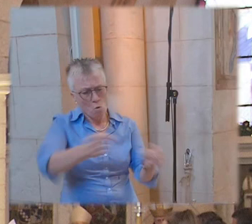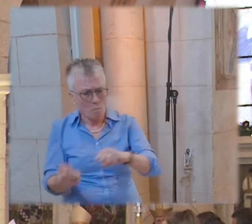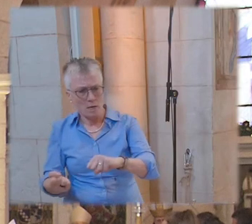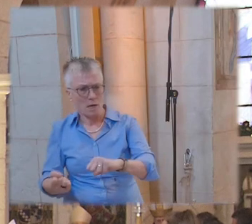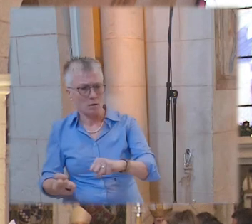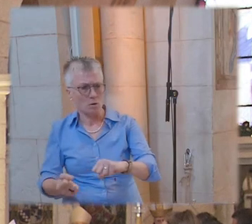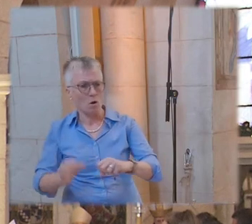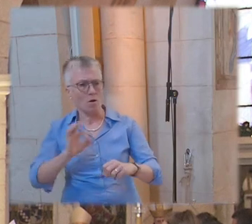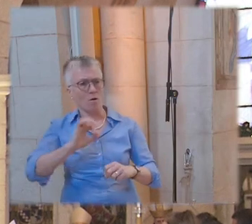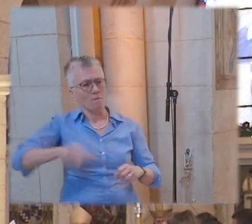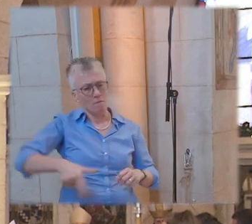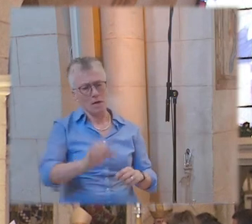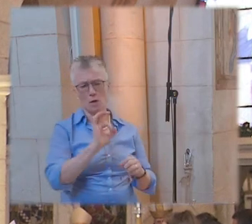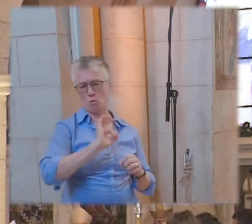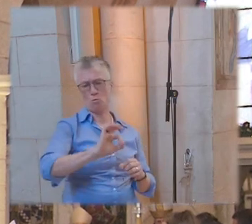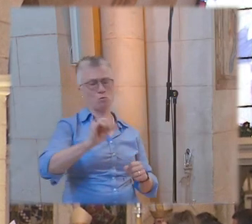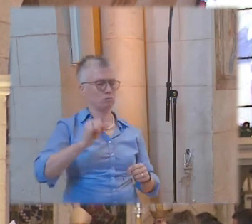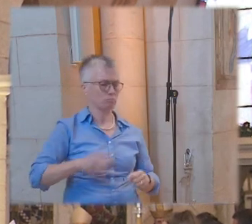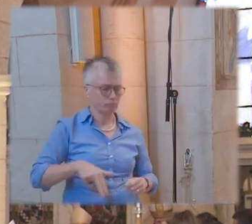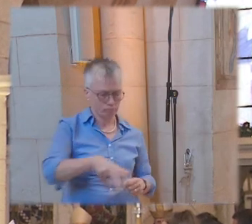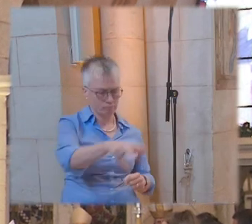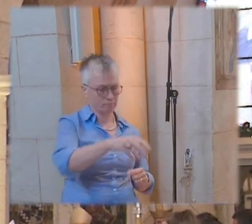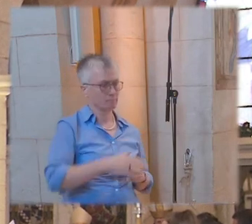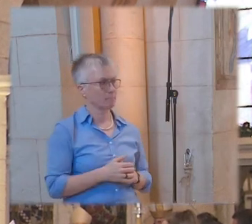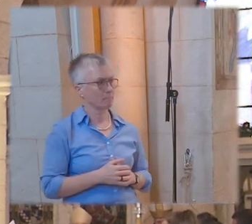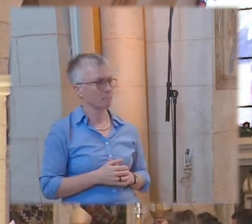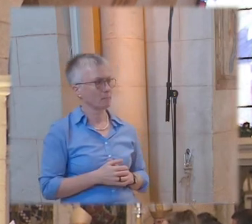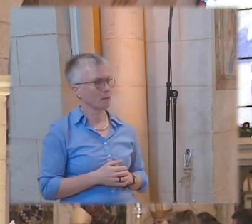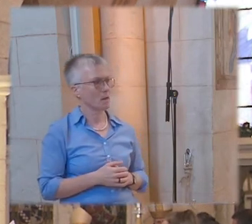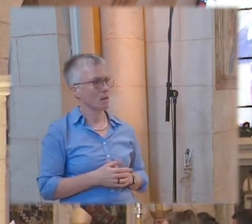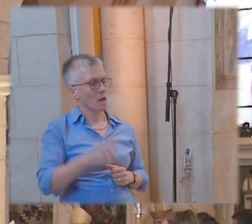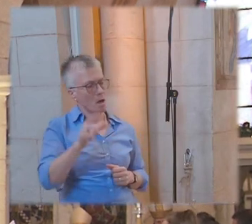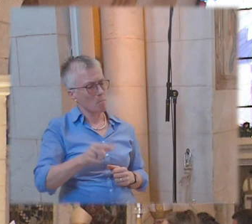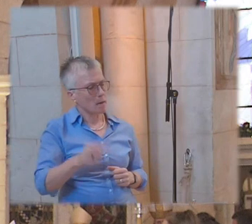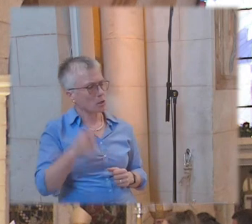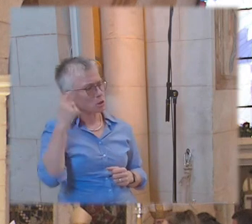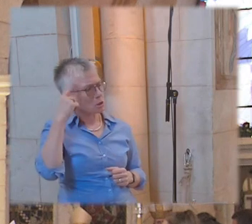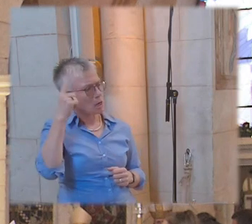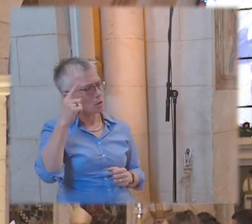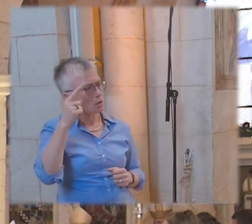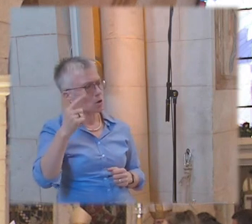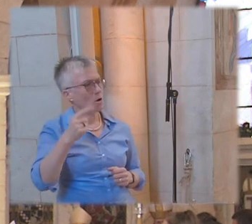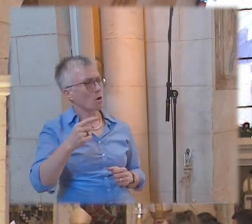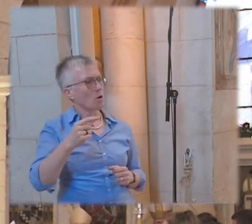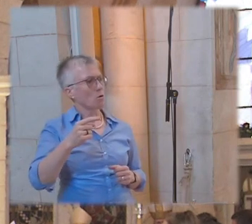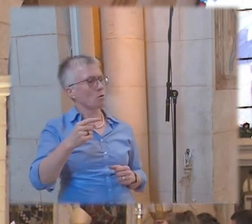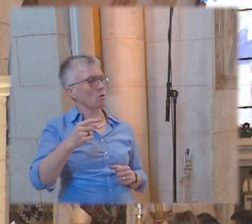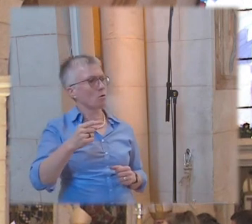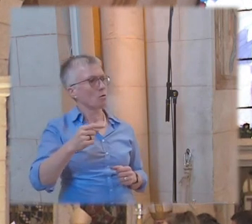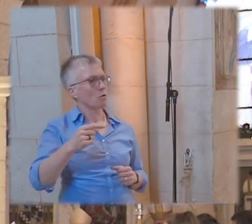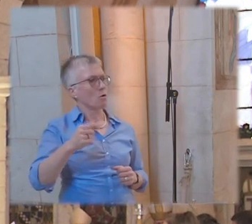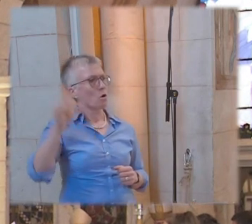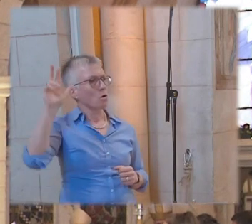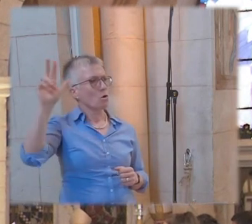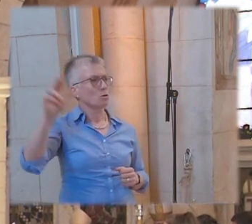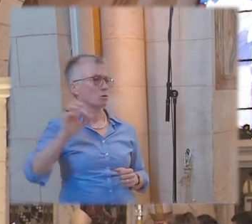ihn. Sie dachten daran, dass Gott ihr Fels ist und